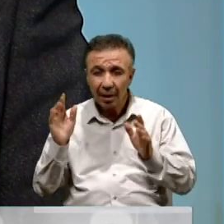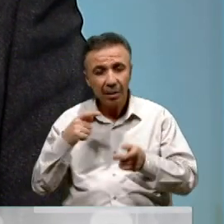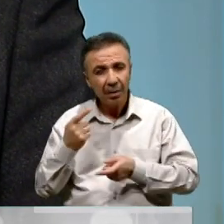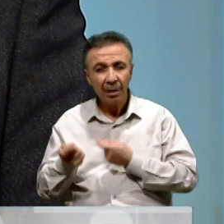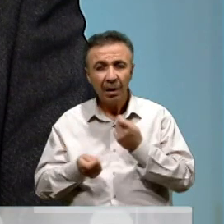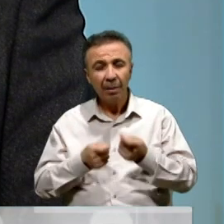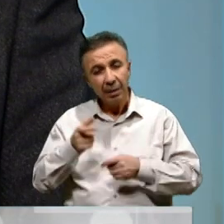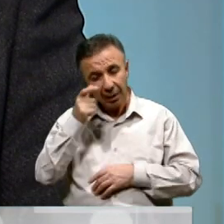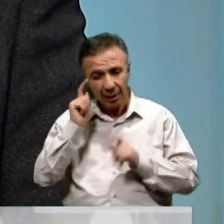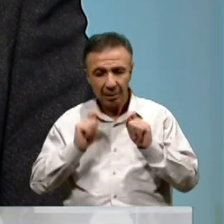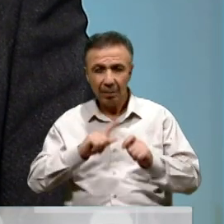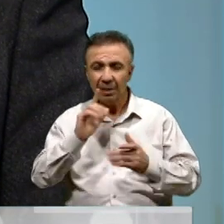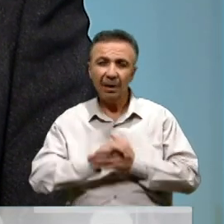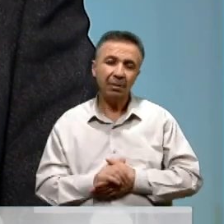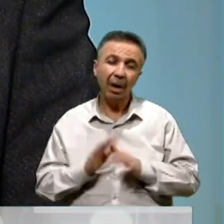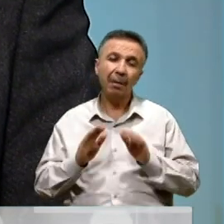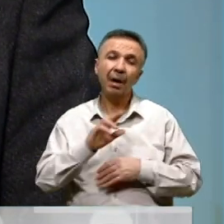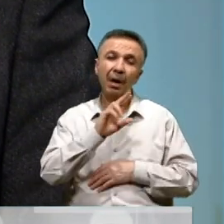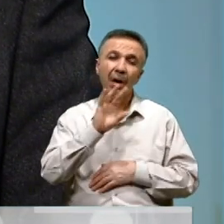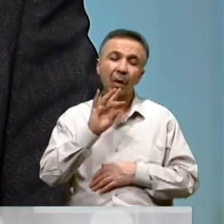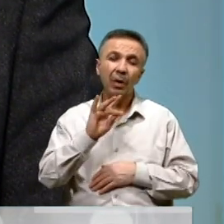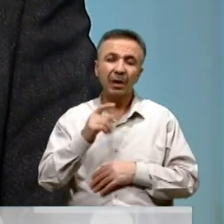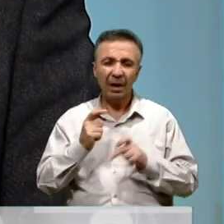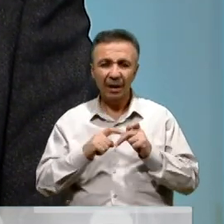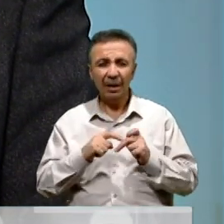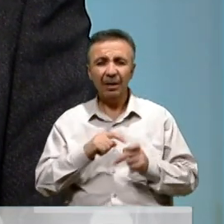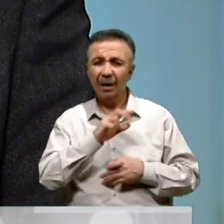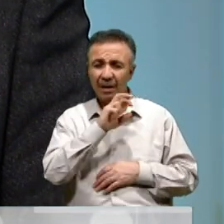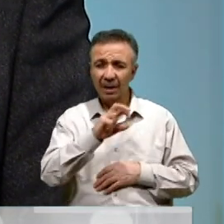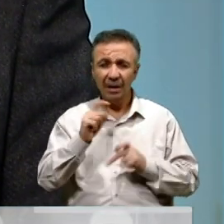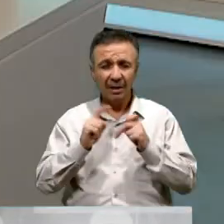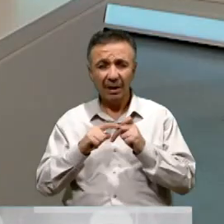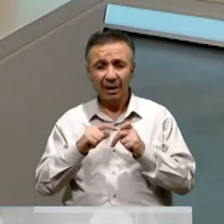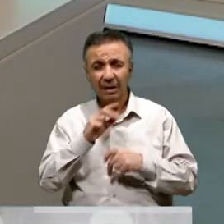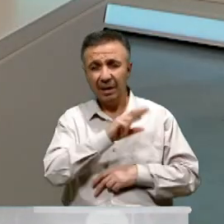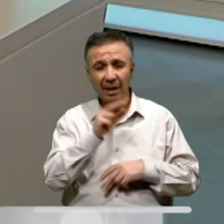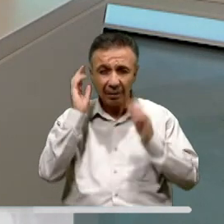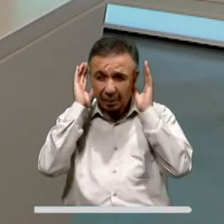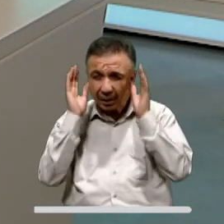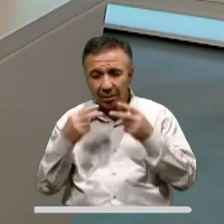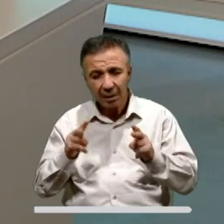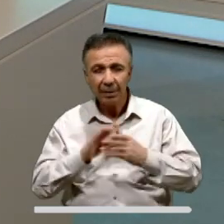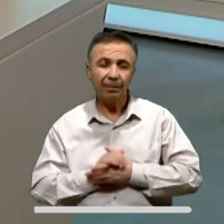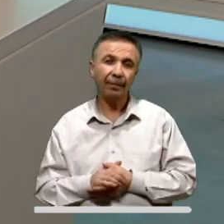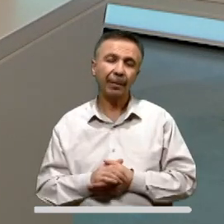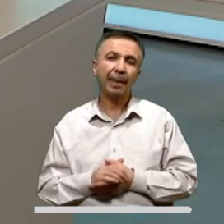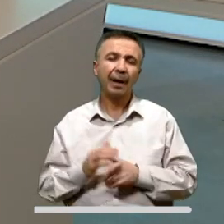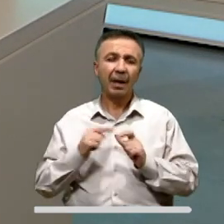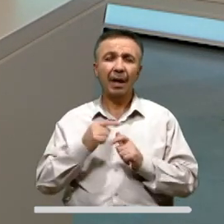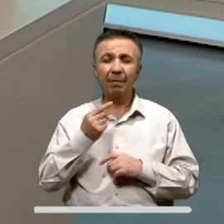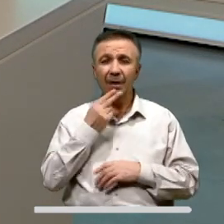özen gösterelim. Ama 12 rekat da kılınabilir, 8 rekat da kılınabilir. Peki hocam. Emine Gül hanımefendi şimdi